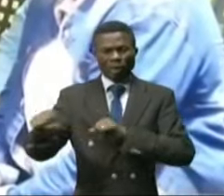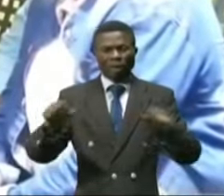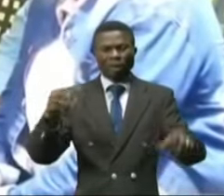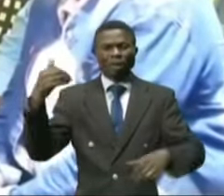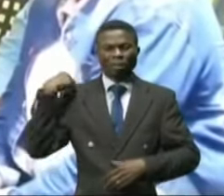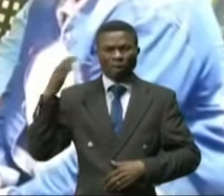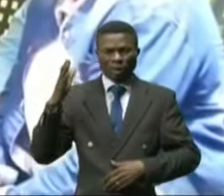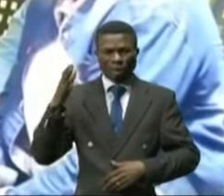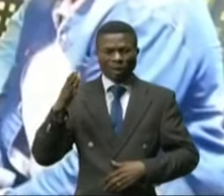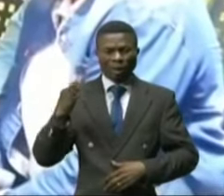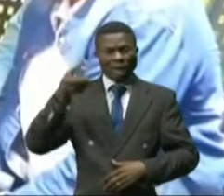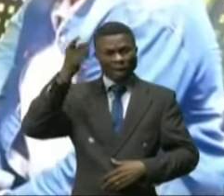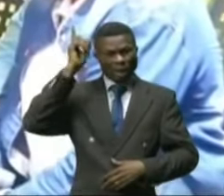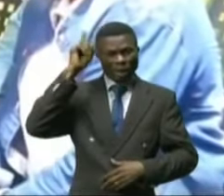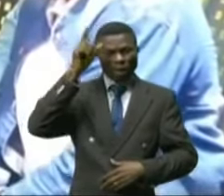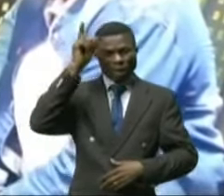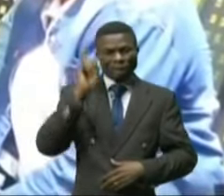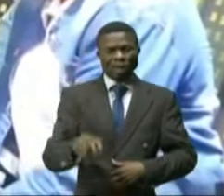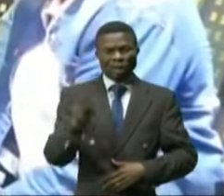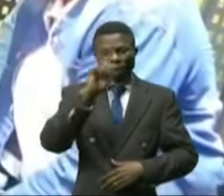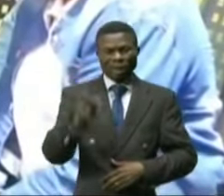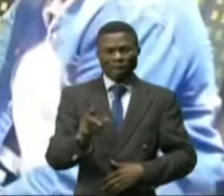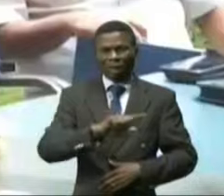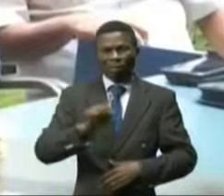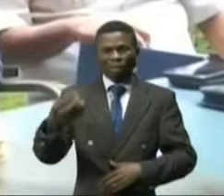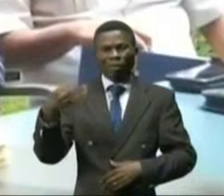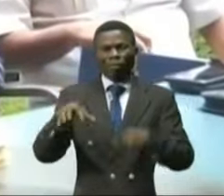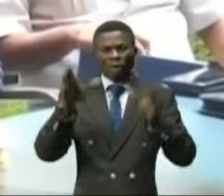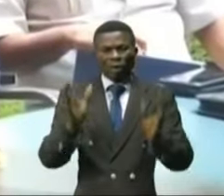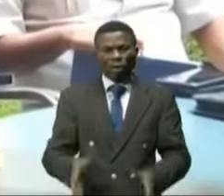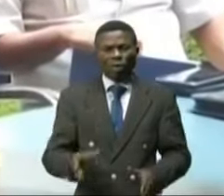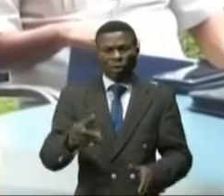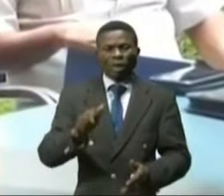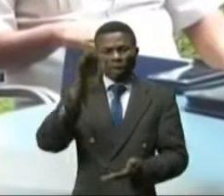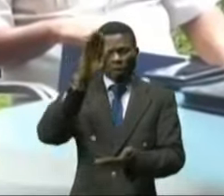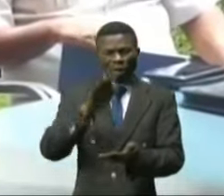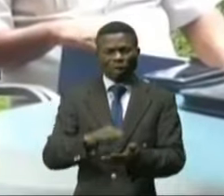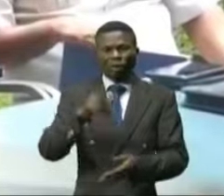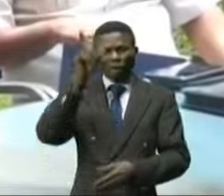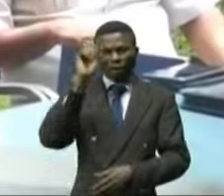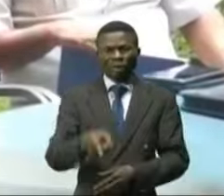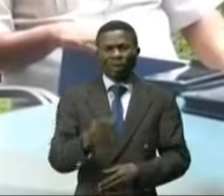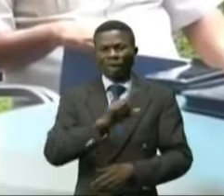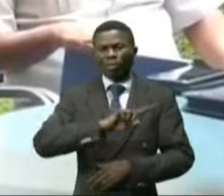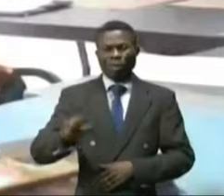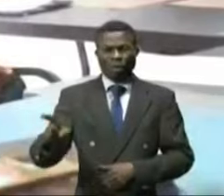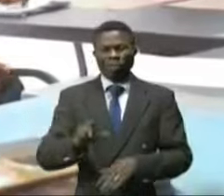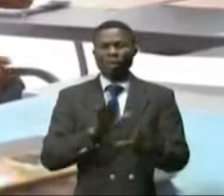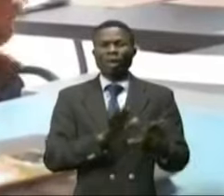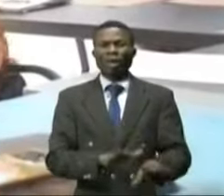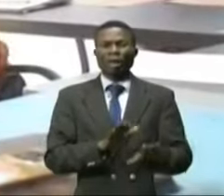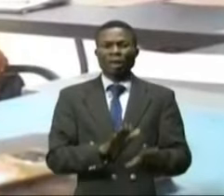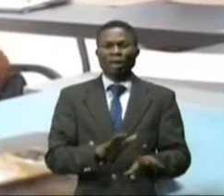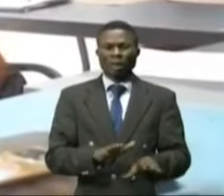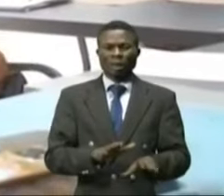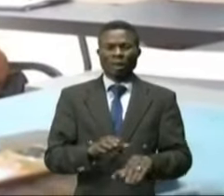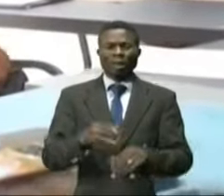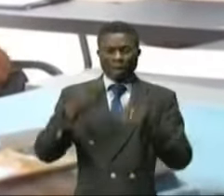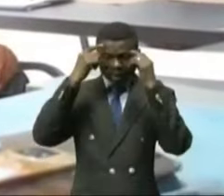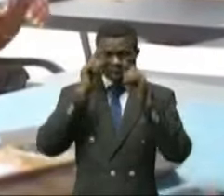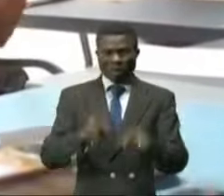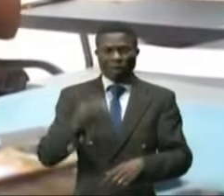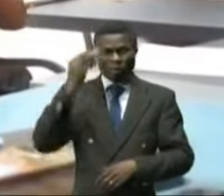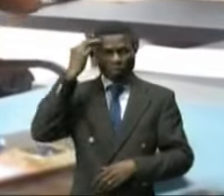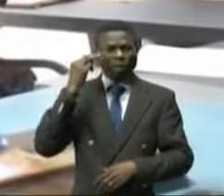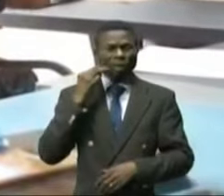examens d'État qui étaient fixés à 130 000 francs congolais pour 100 000 francs congolais. Ce, en attendant, du ministère des